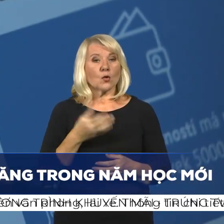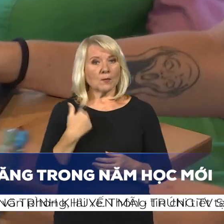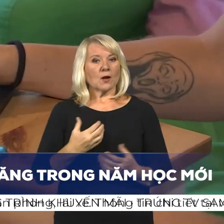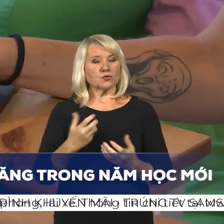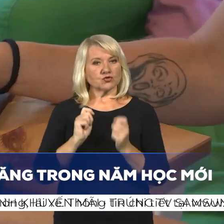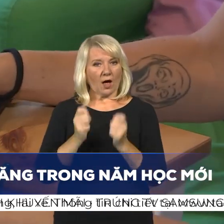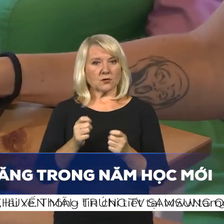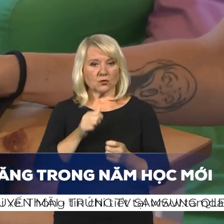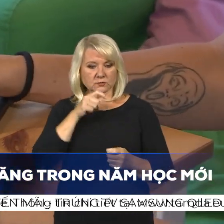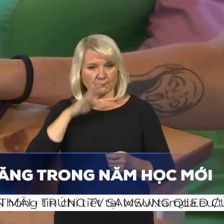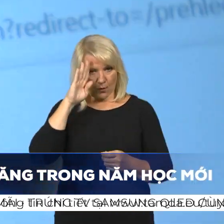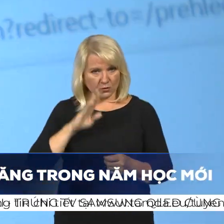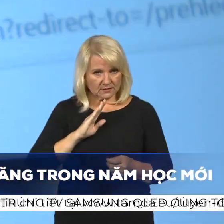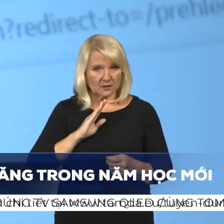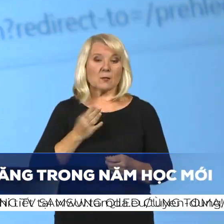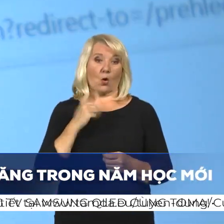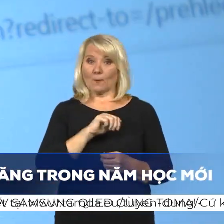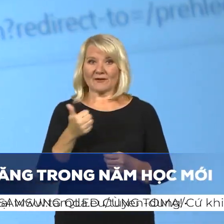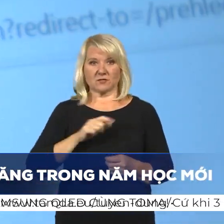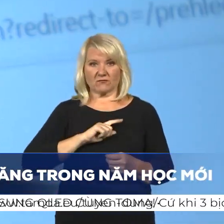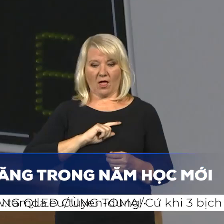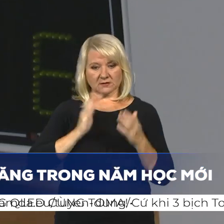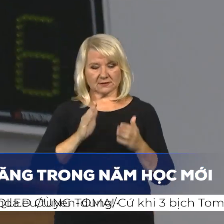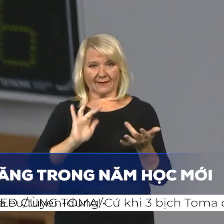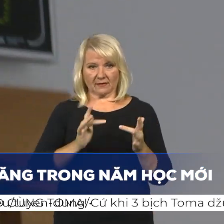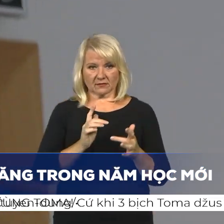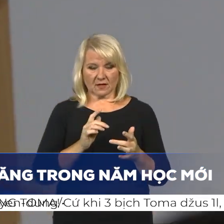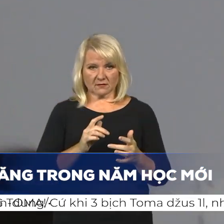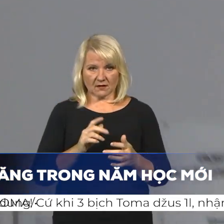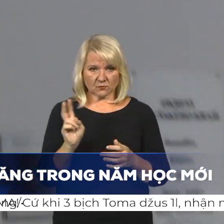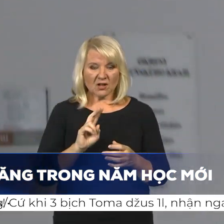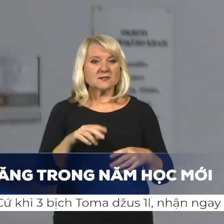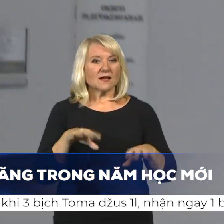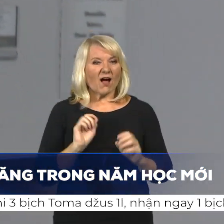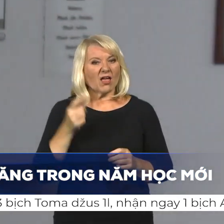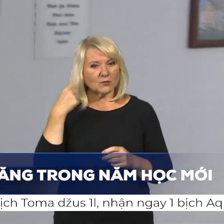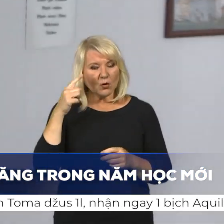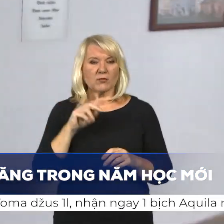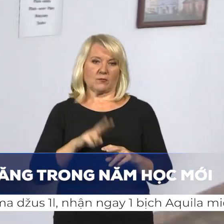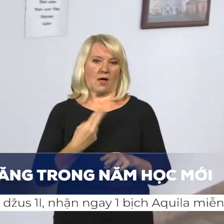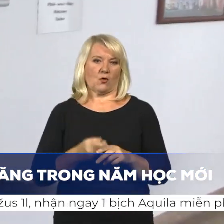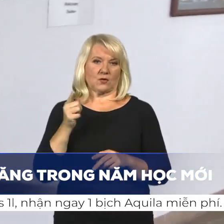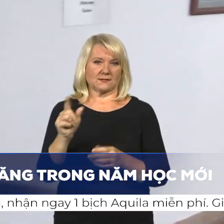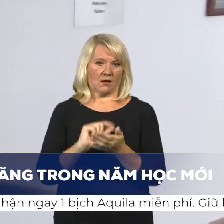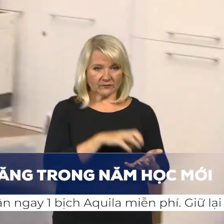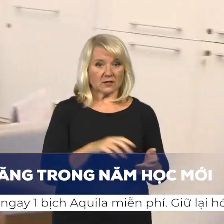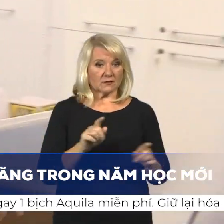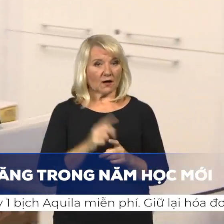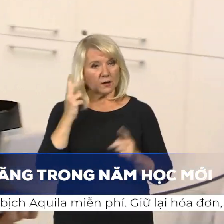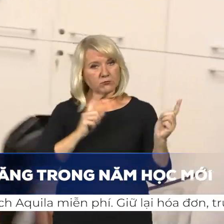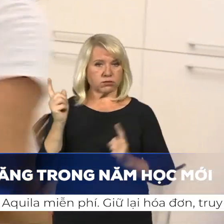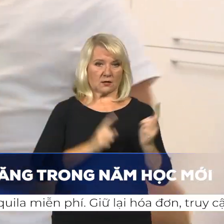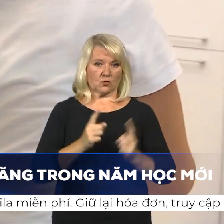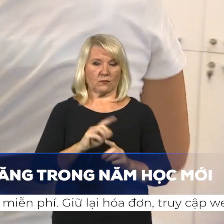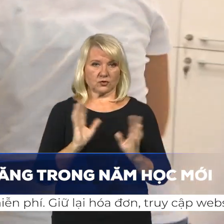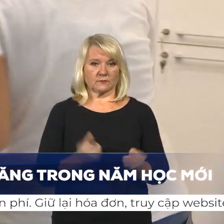trong tài khoản những người phải thực đơn sẽ nhận được tiền ở trong tài khoản trong vòng 2 tuần kể từ khi đã nộp đơn ngoài chạy cấp 5000 corolon nhà nước